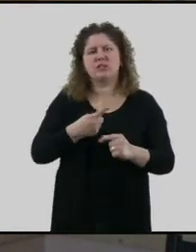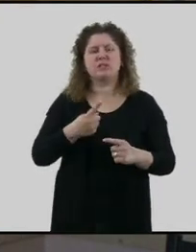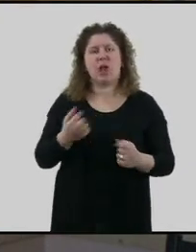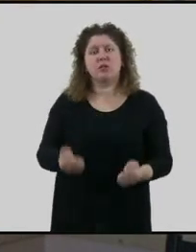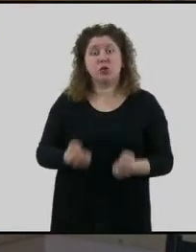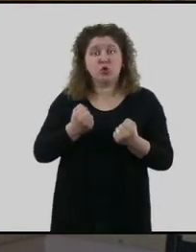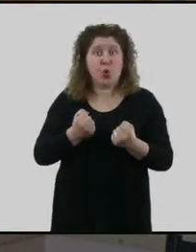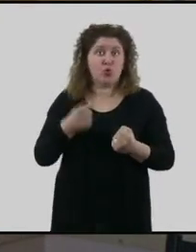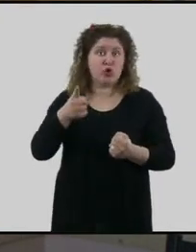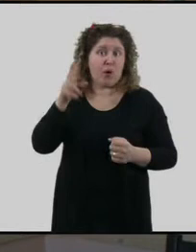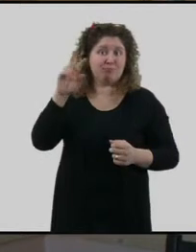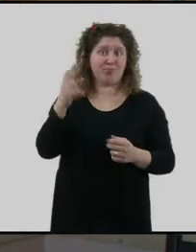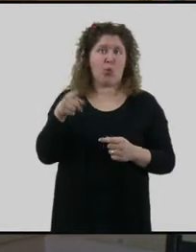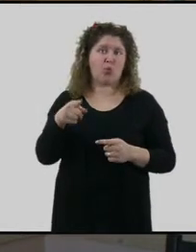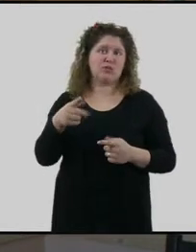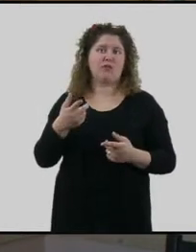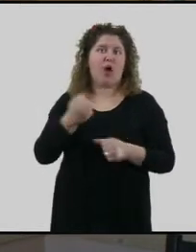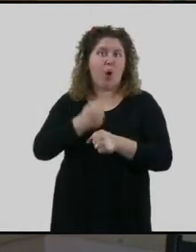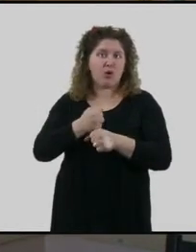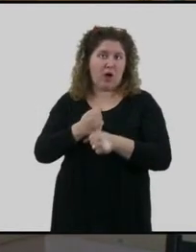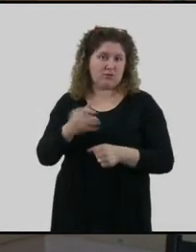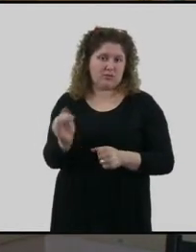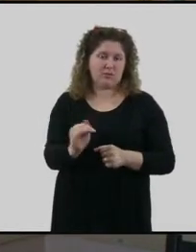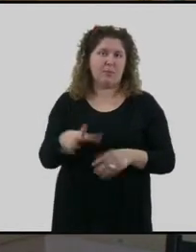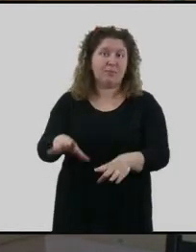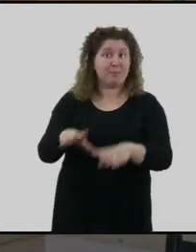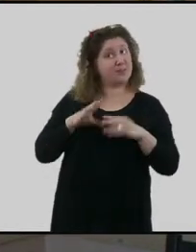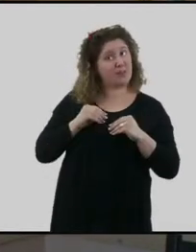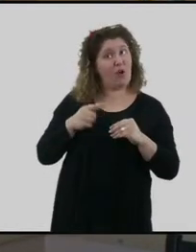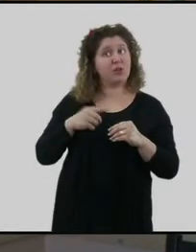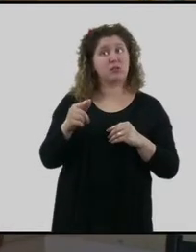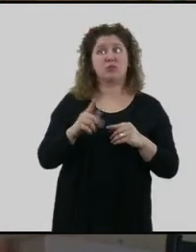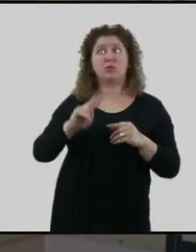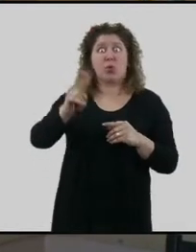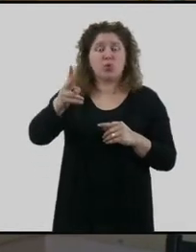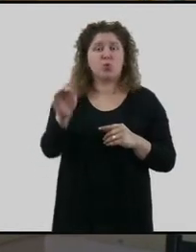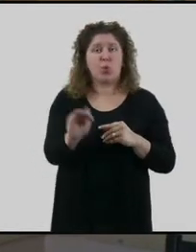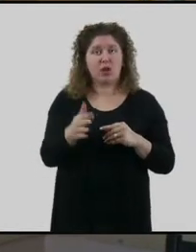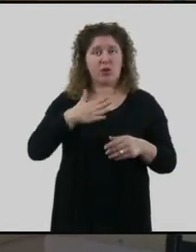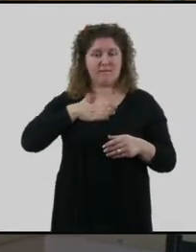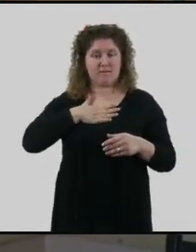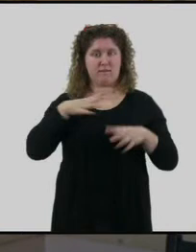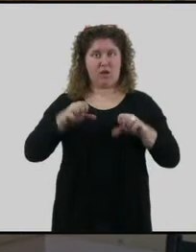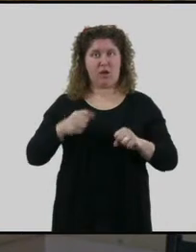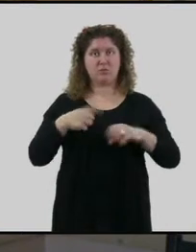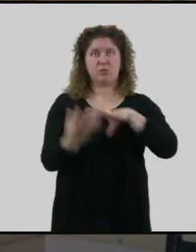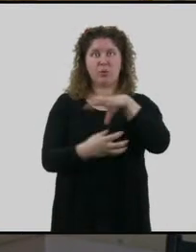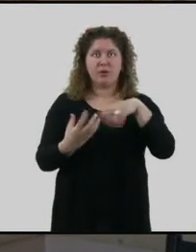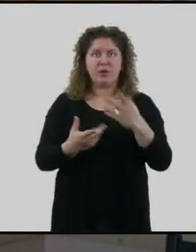teškoćama poziva koji rade, jer nije lako prihvatiti novo dijete u obitelj, potrebna je izuzetno dobra